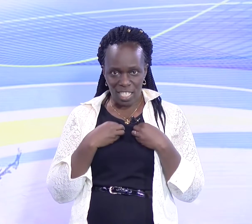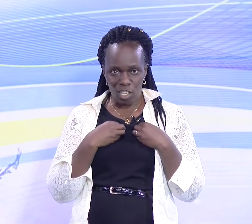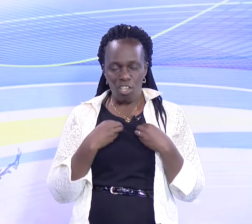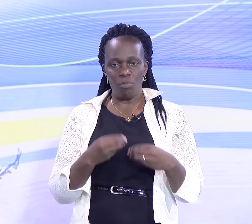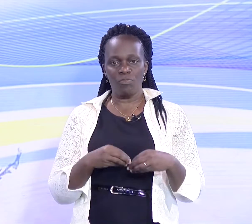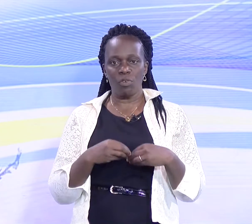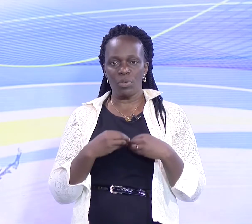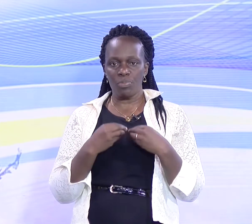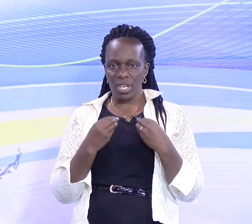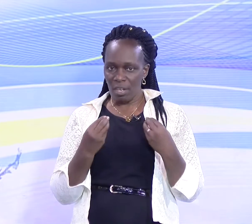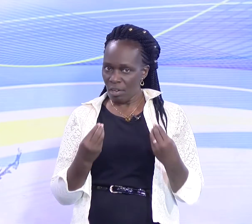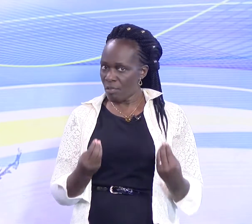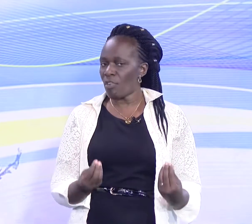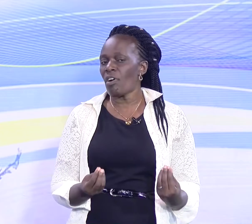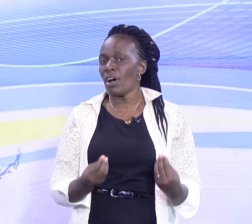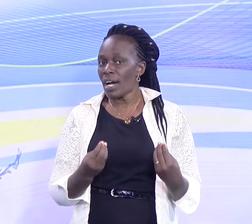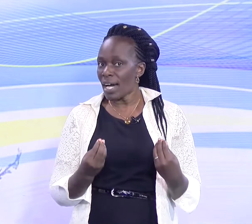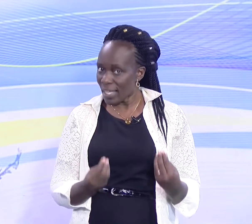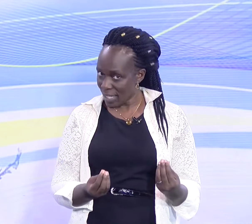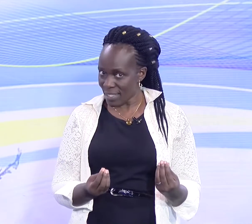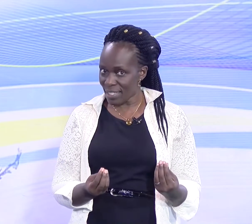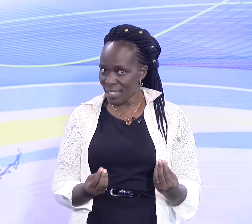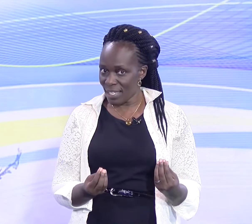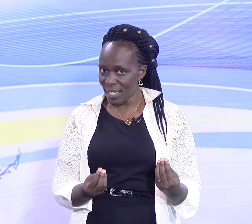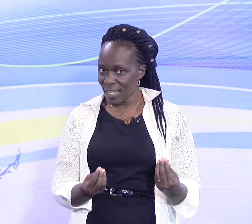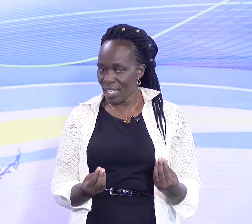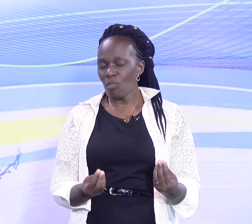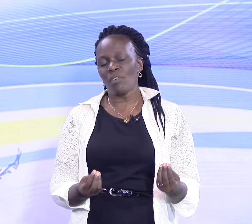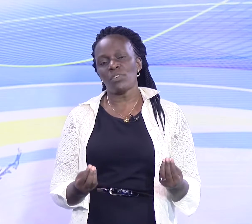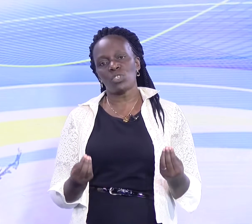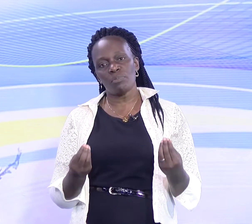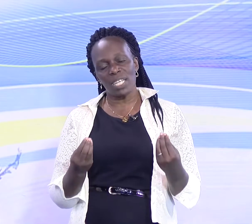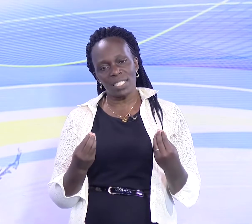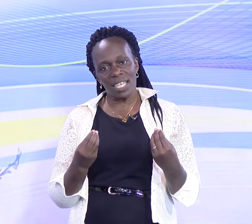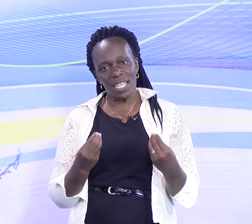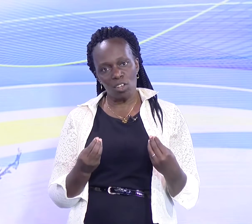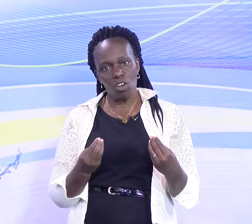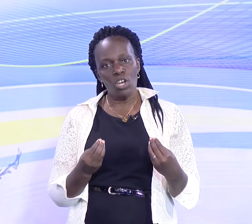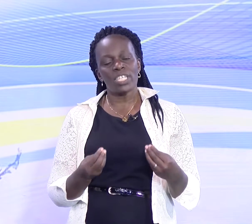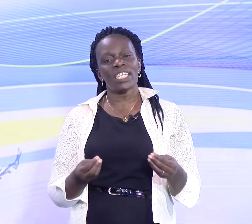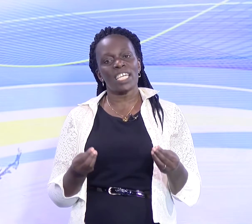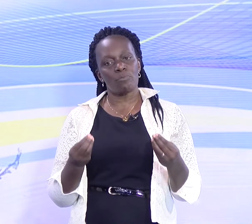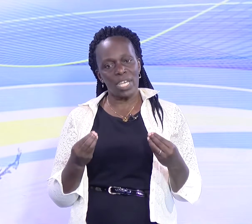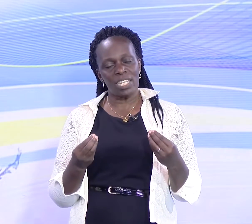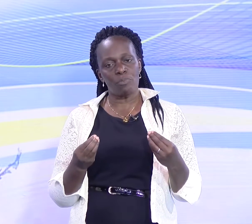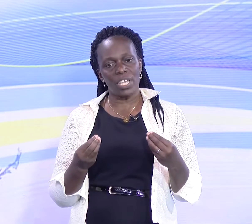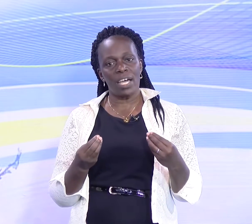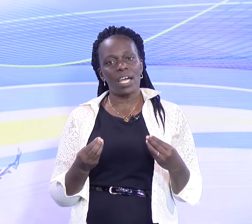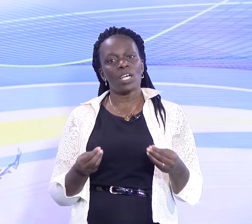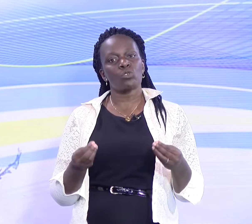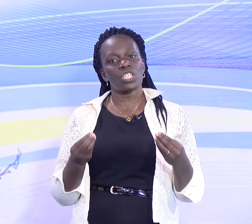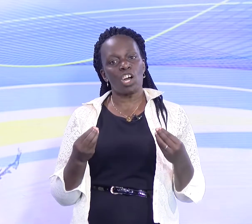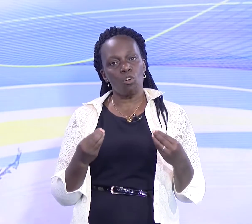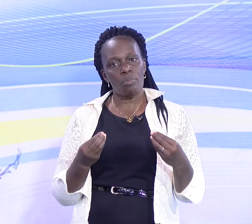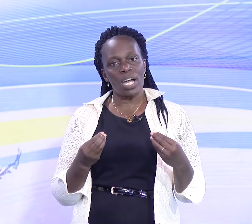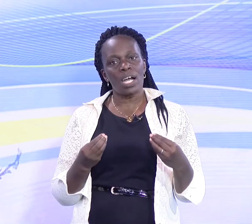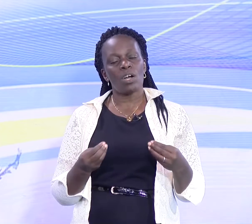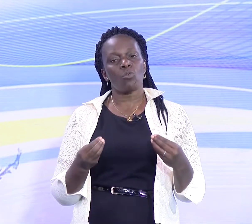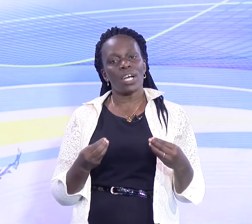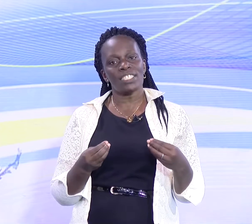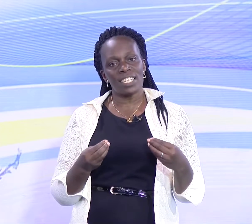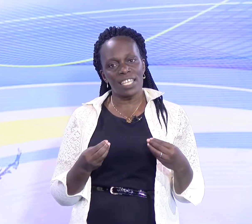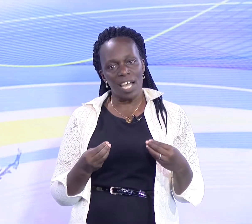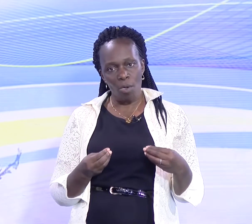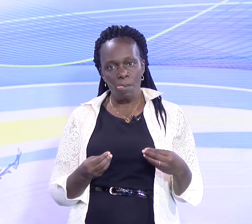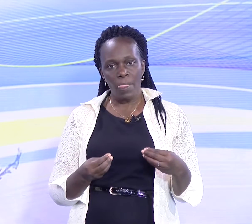na sisi before we pray for others, eh? Kwa hivyo tukimaliza hilo, ningependa pia tutaomba